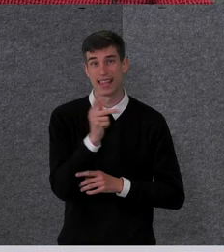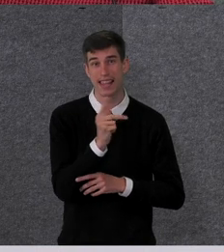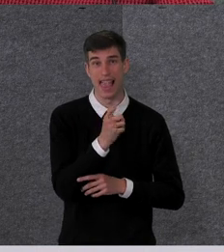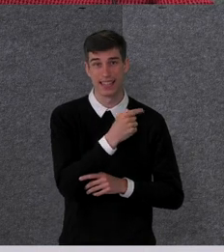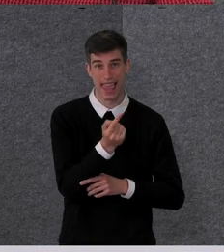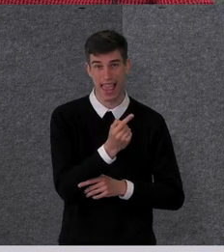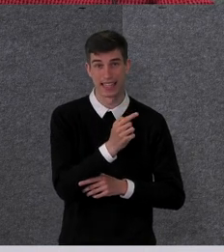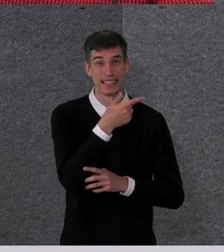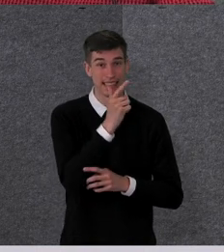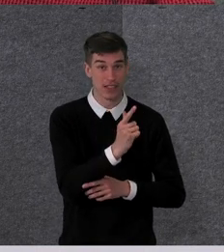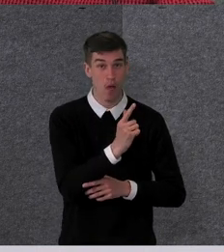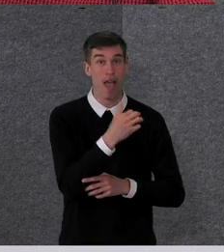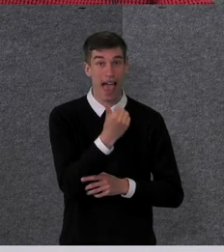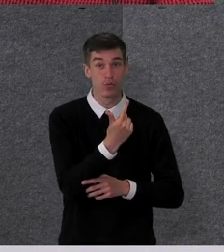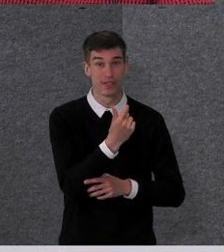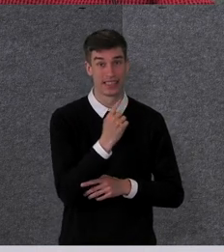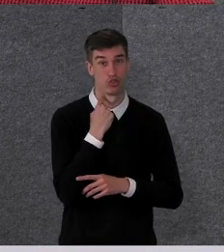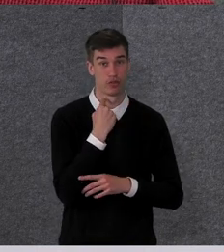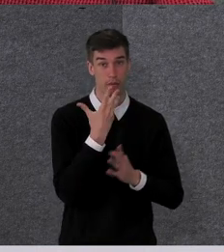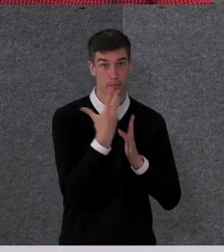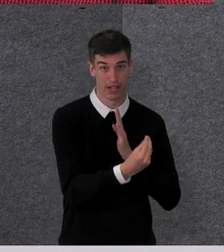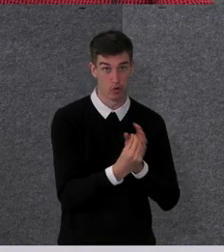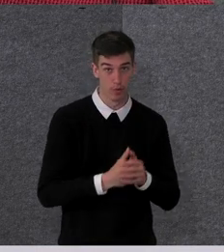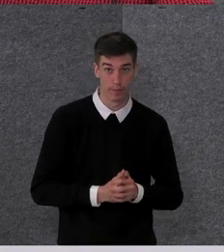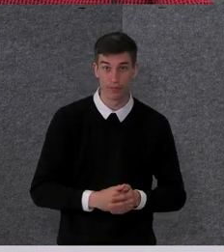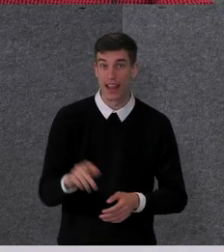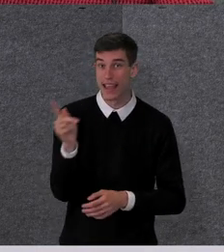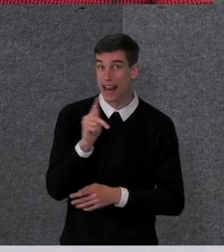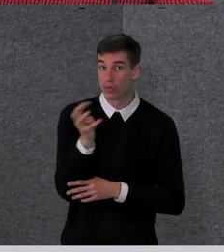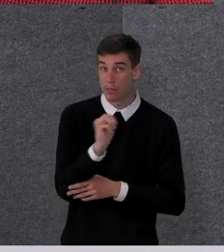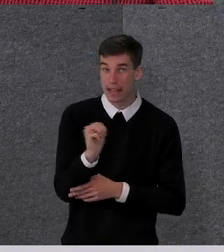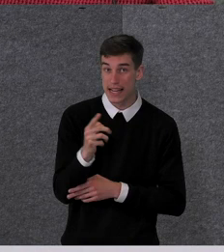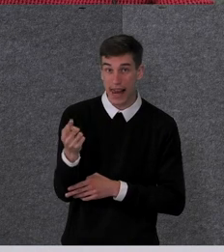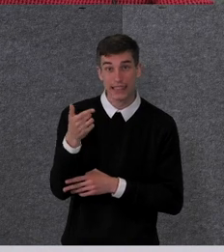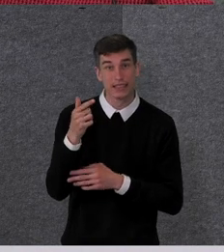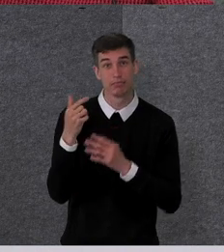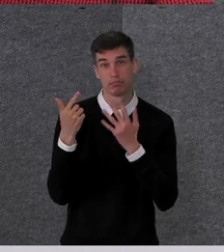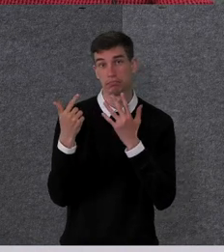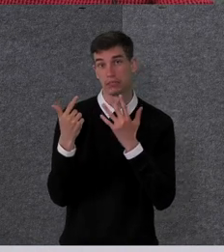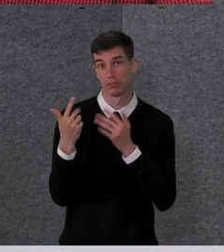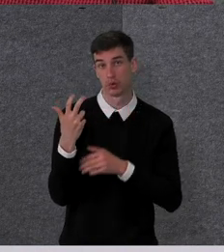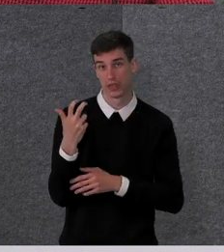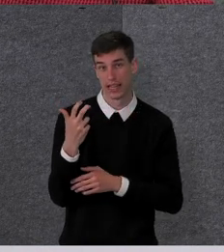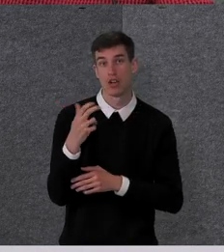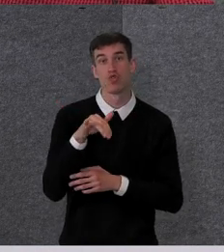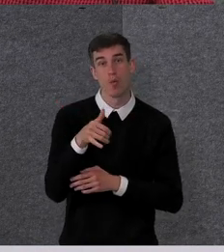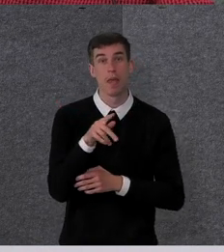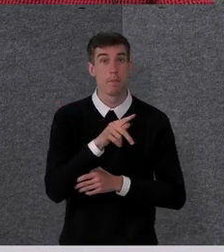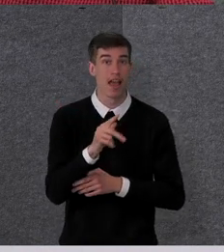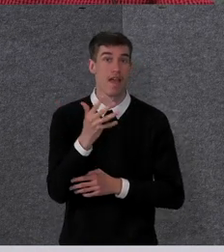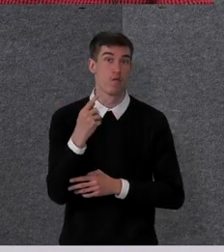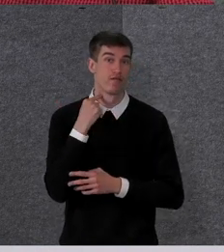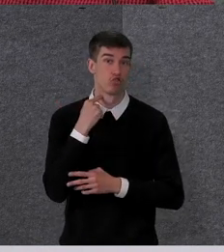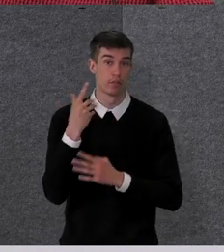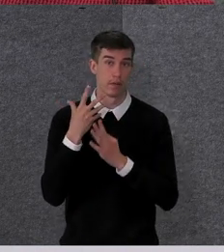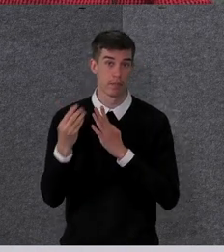Gehring entfielen 221 Stimmen, auf Klaus Michael 37 Stimmen und aus Johannes Preisner 5